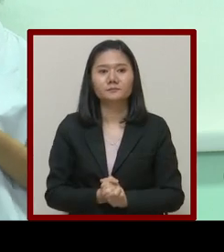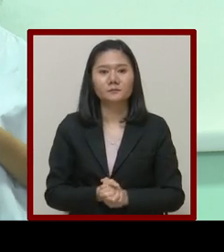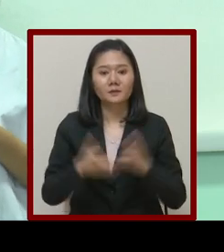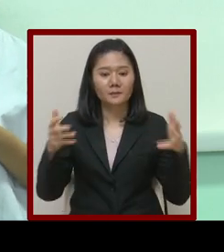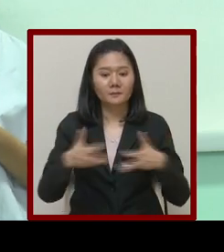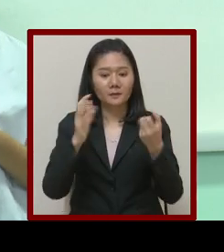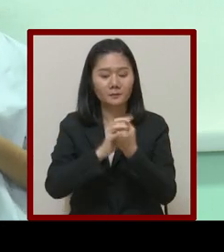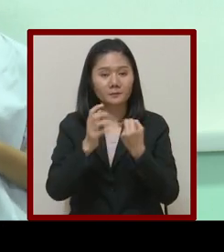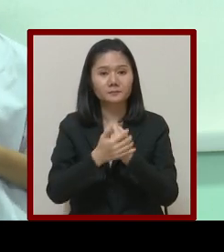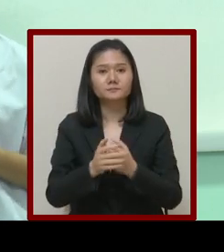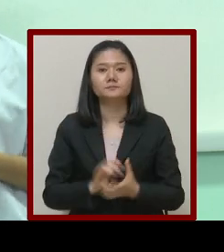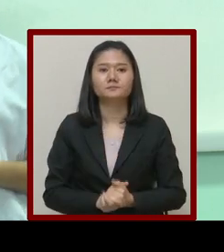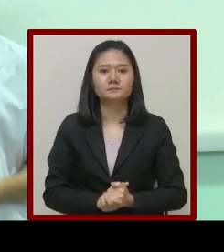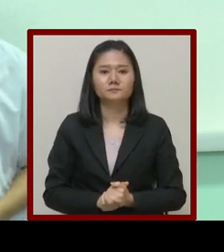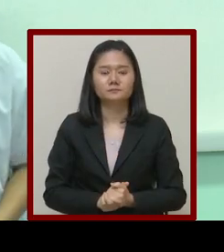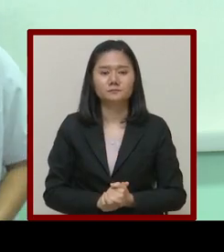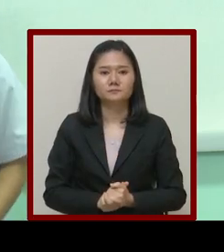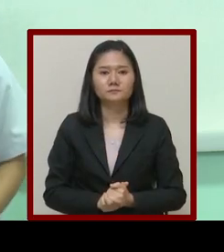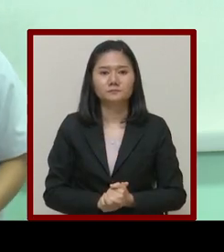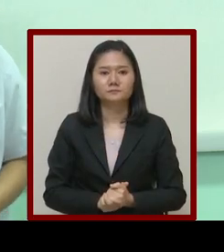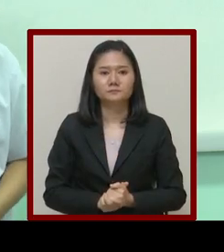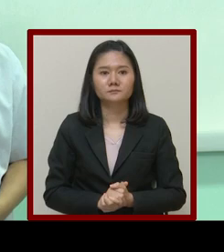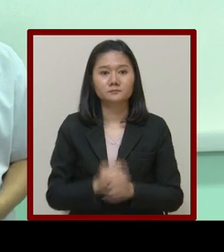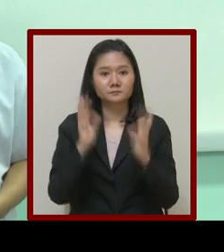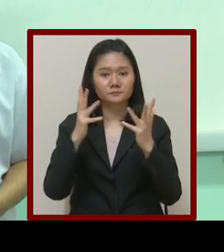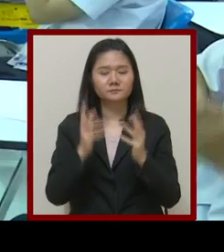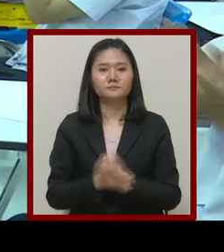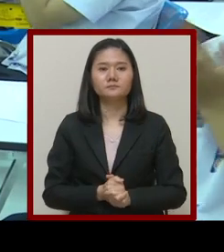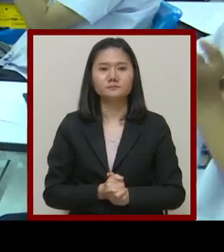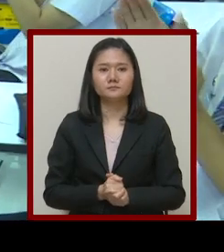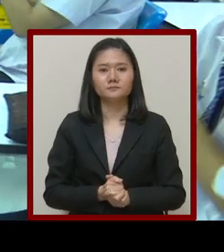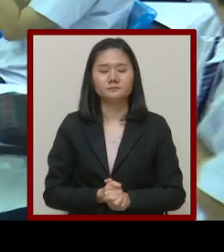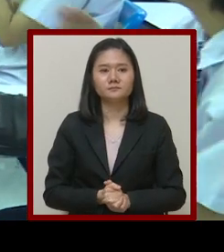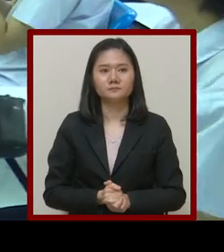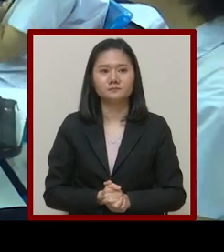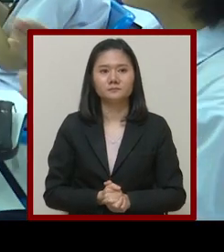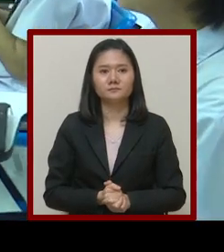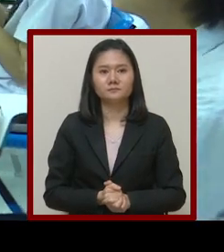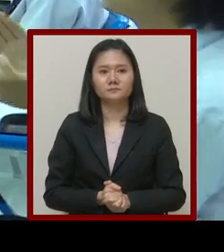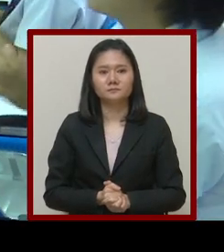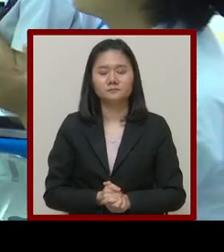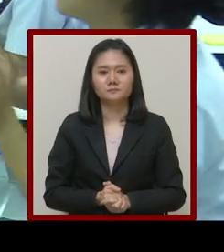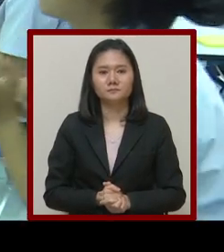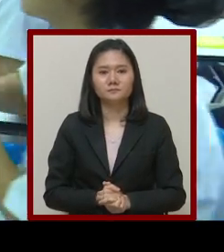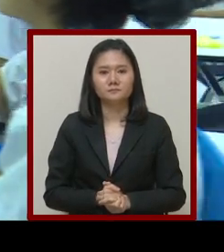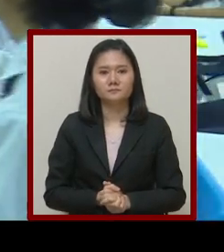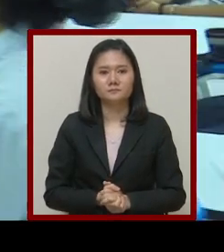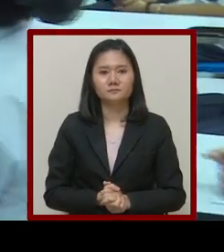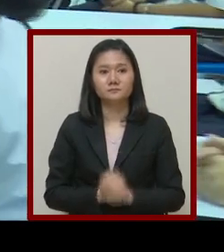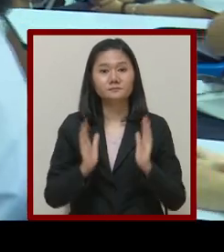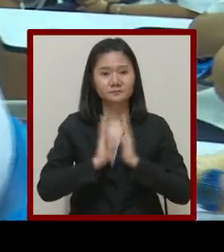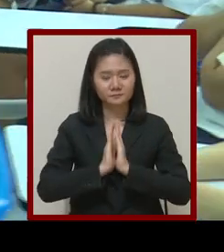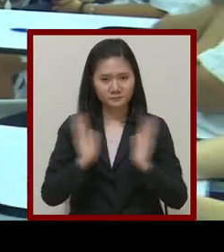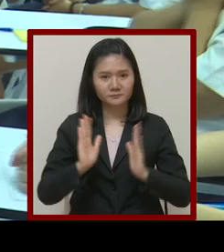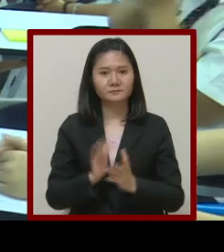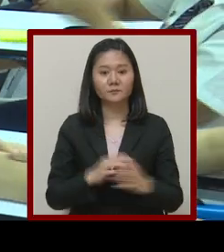ผัดผักกวางตุ้งหมูสับค่ะ ค่ะขอเสียงปรบมือให้เพื่อนด้วยค่ะสำหรับชื่ออาหารสมุนไพรขอบคุณ